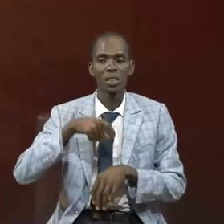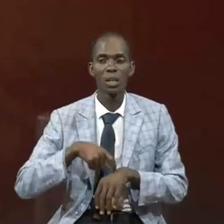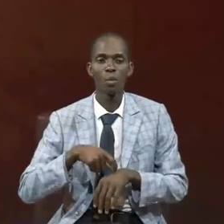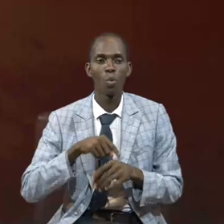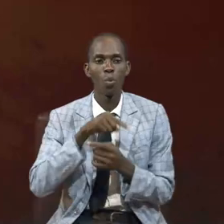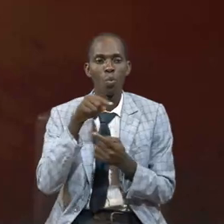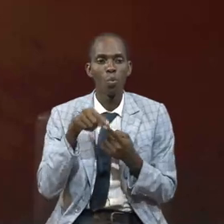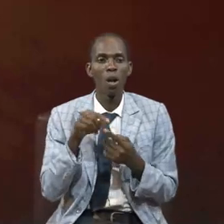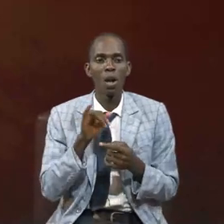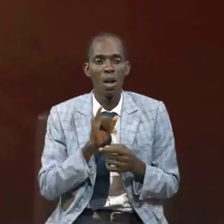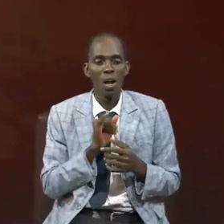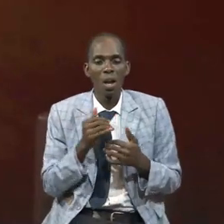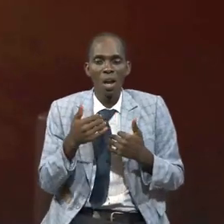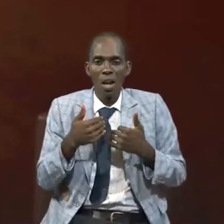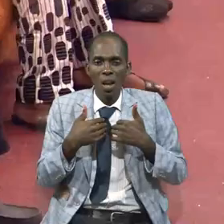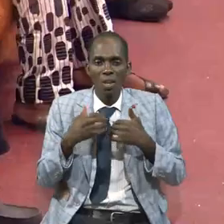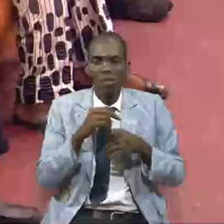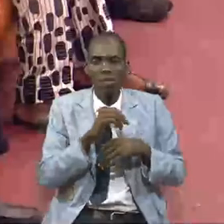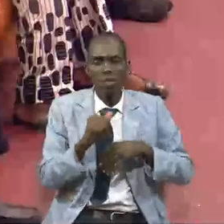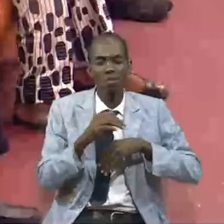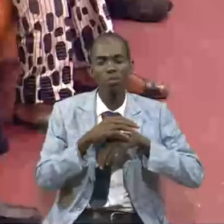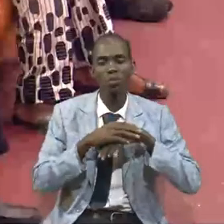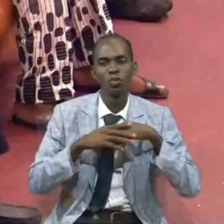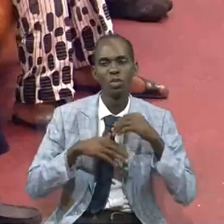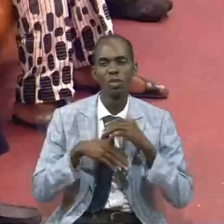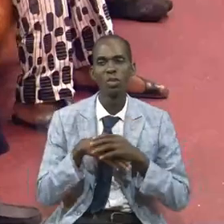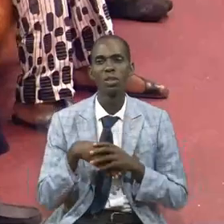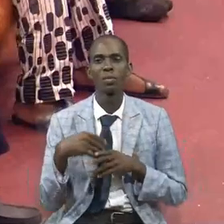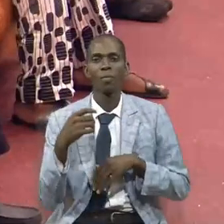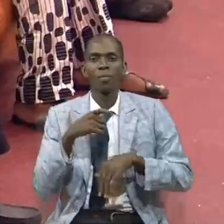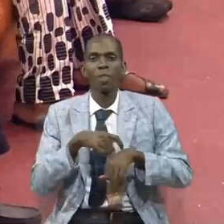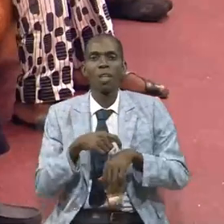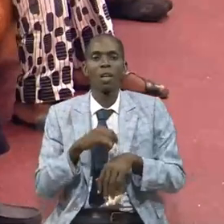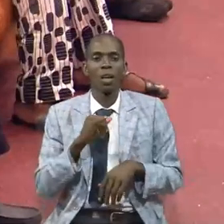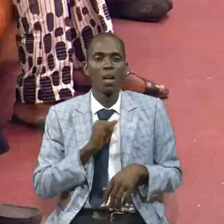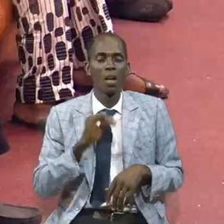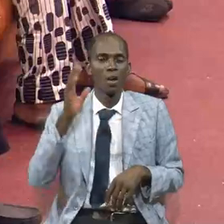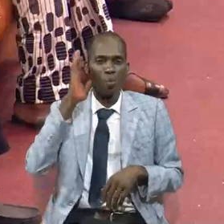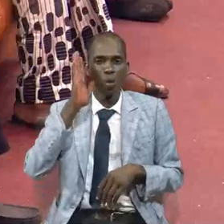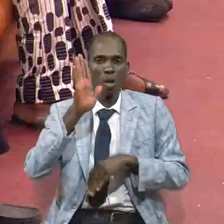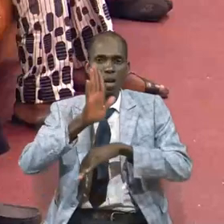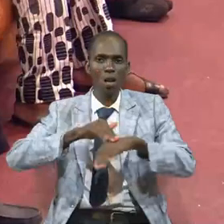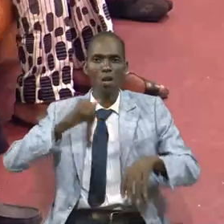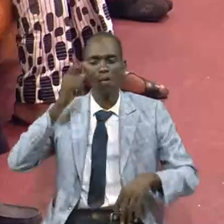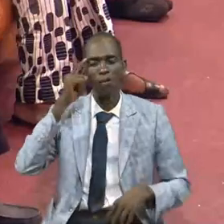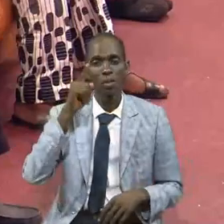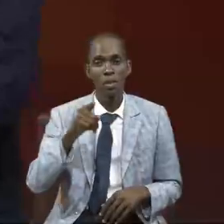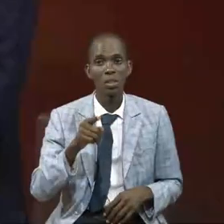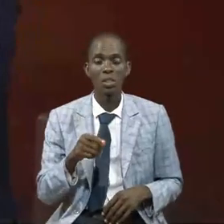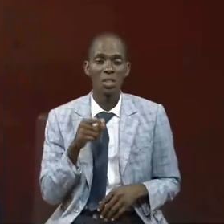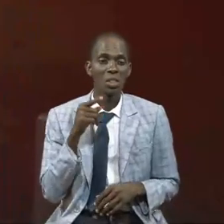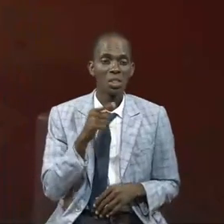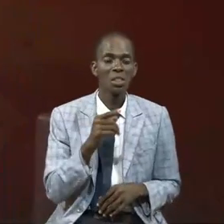Quand j'en trouverai l'occasion, je te rappellerai. Il